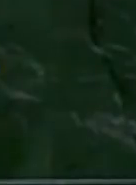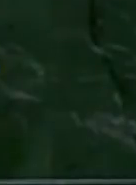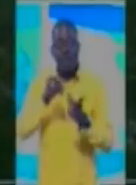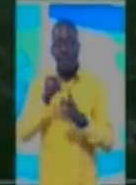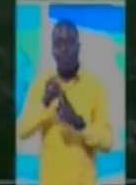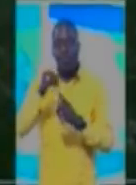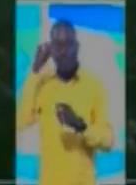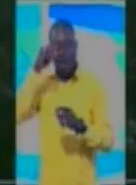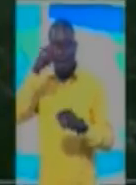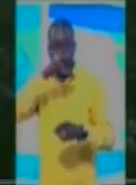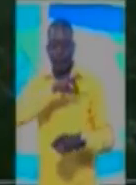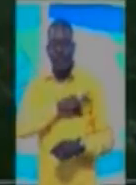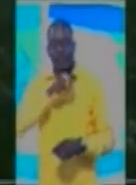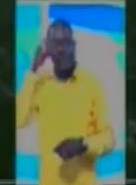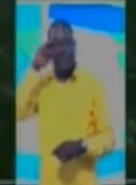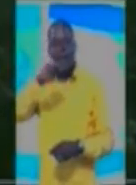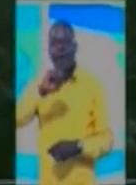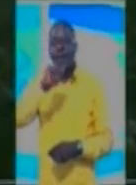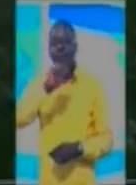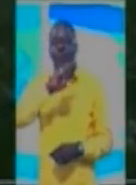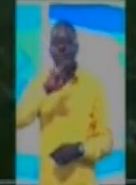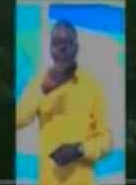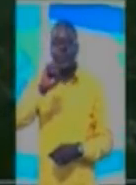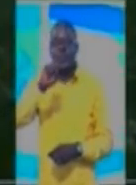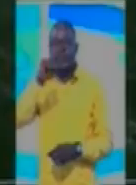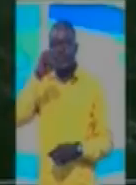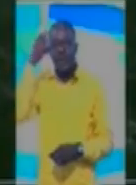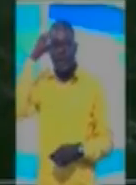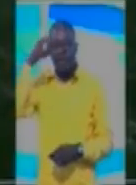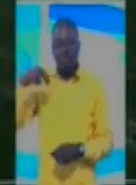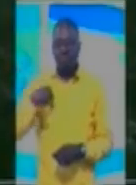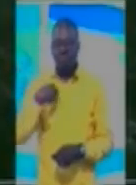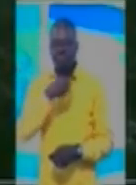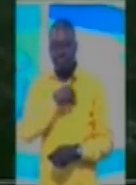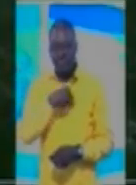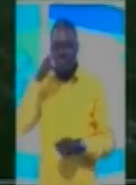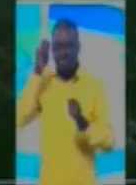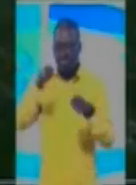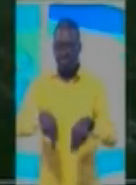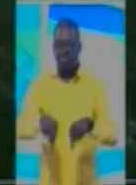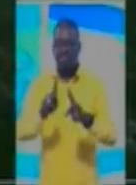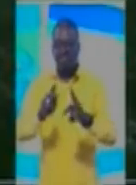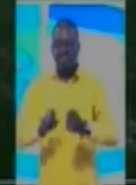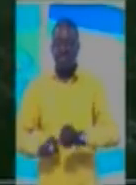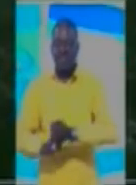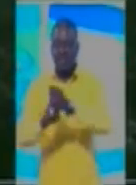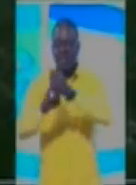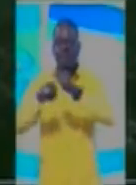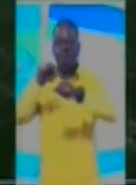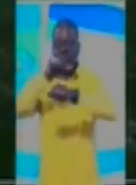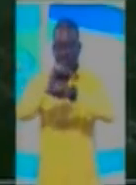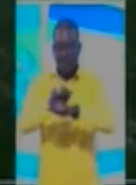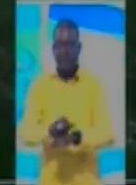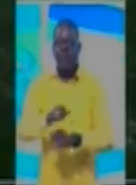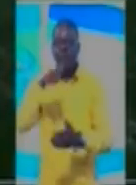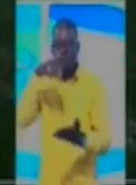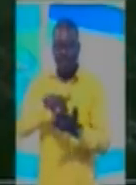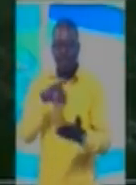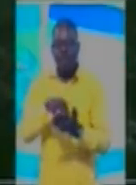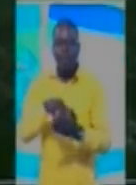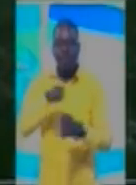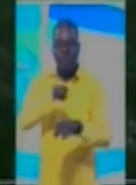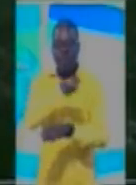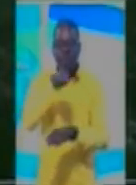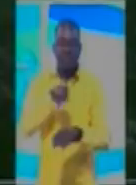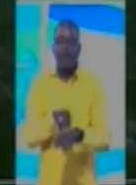offensif en faveur de la MINUSMA. Un tel mandat devrait permettre de sécuriser et de stabiliser davantage le Mali